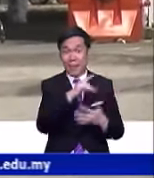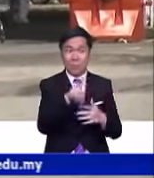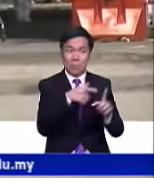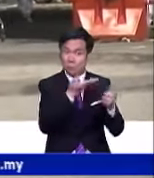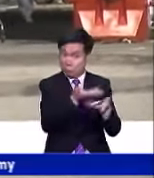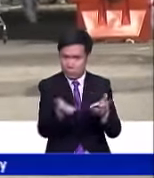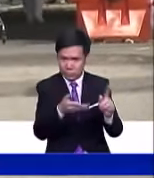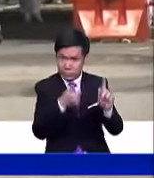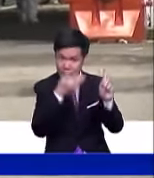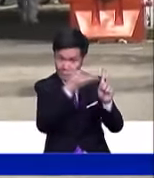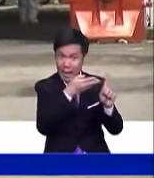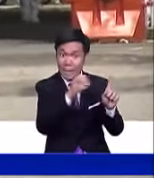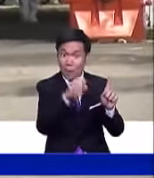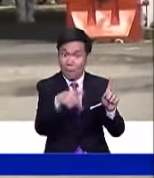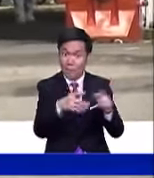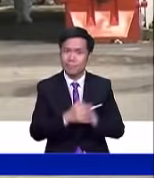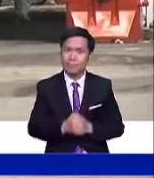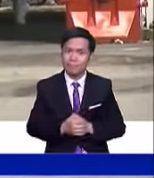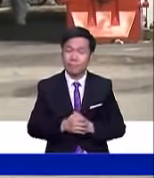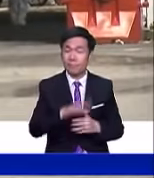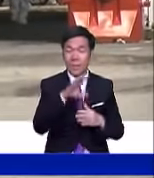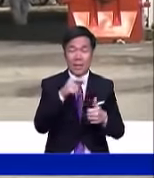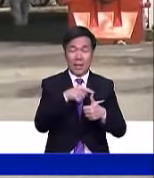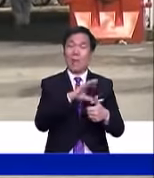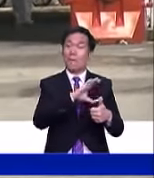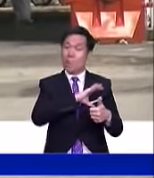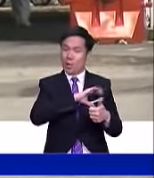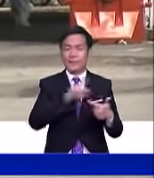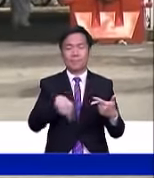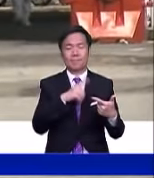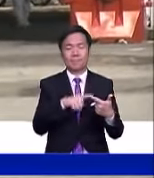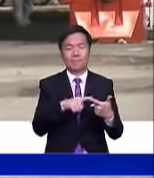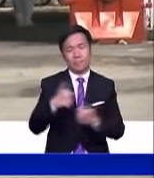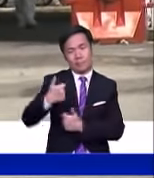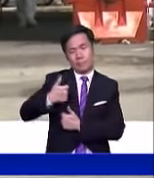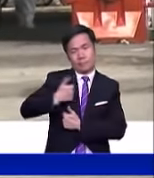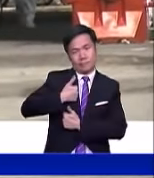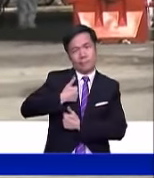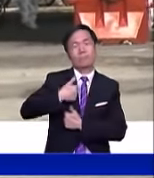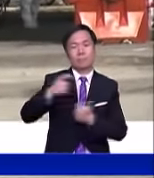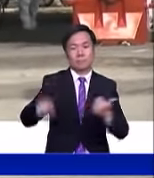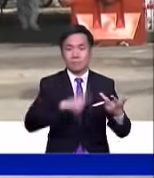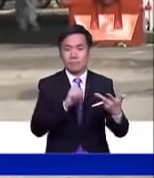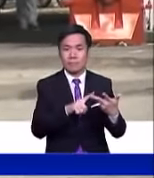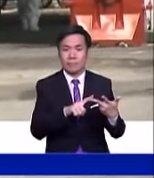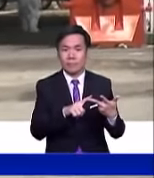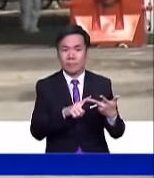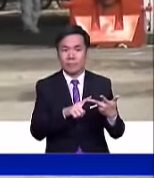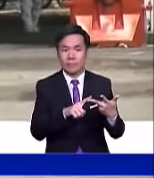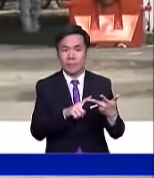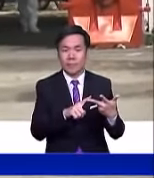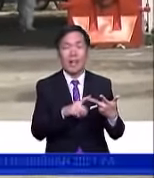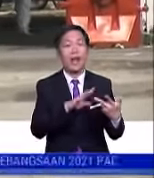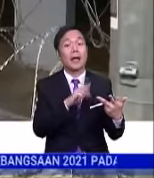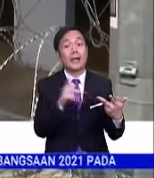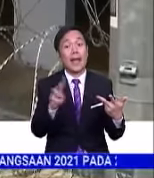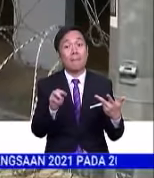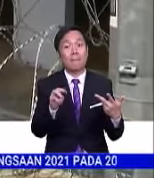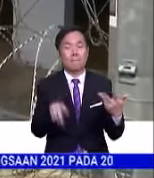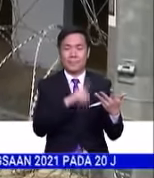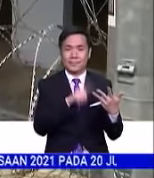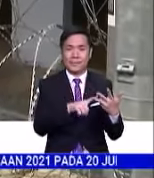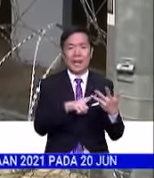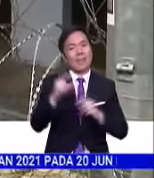dipatuhi. Antara yang terlibat, Polis Diraja Malaysia, Angkatan Tentera Malaysia, Kementerian Kesihatan dan